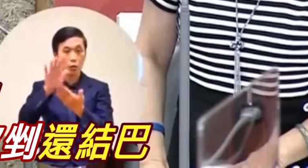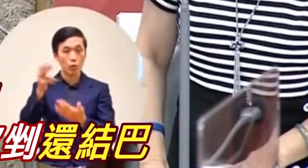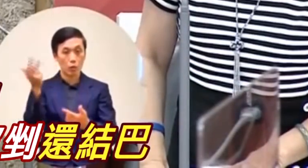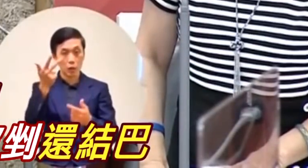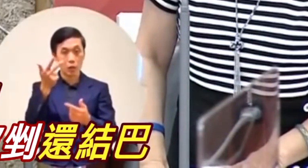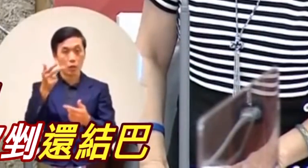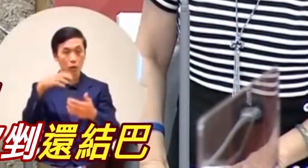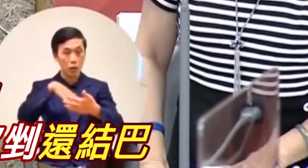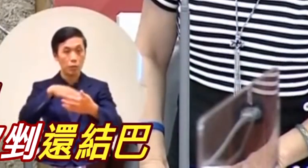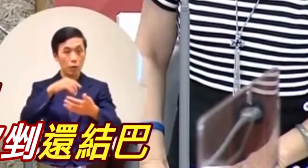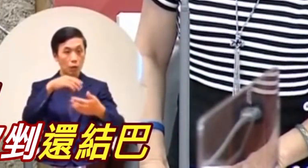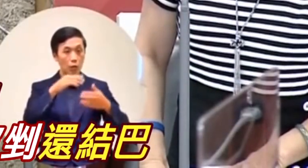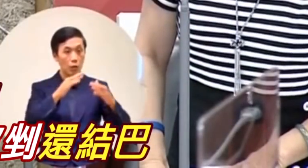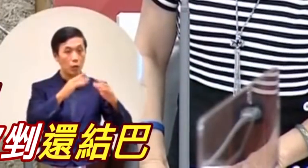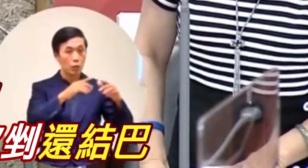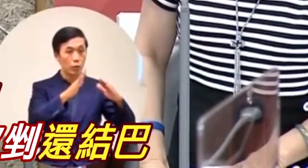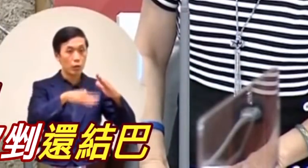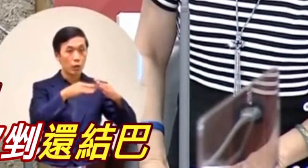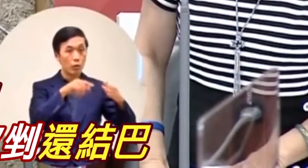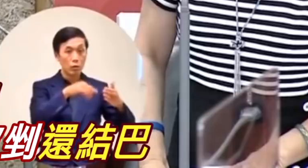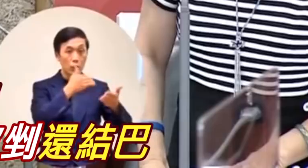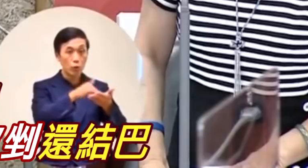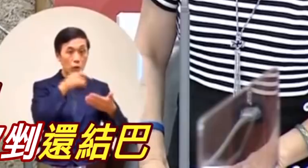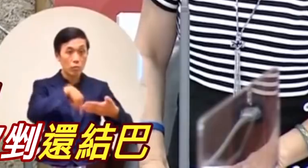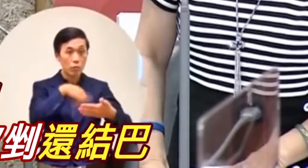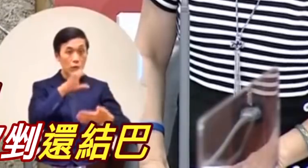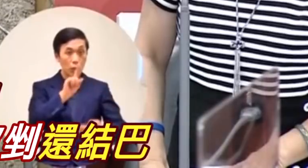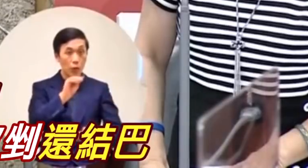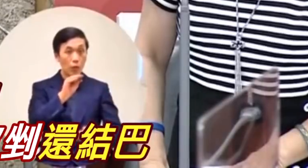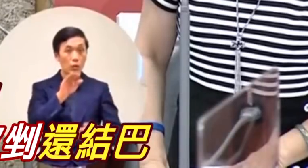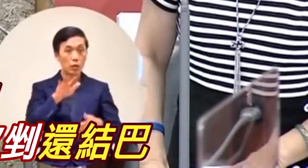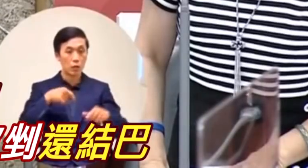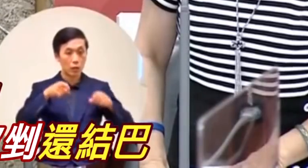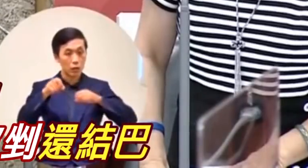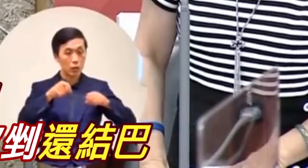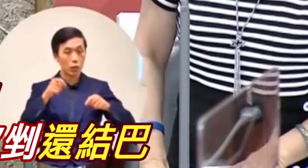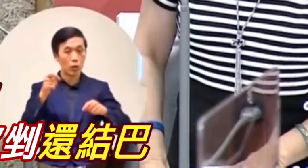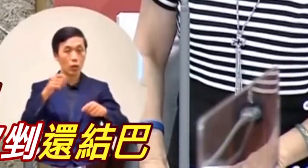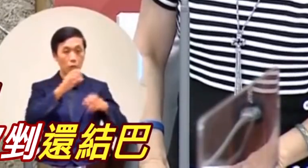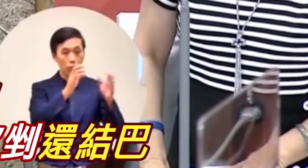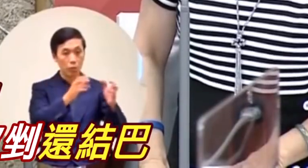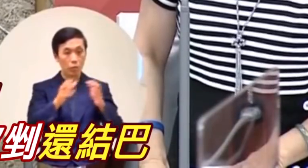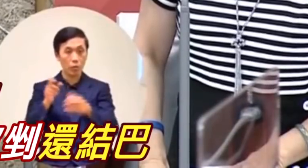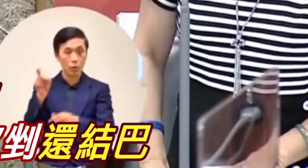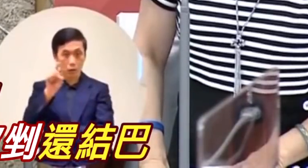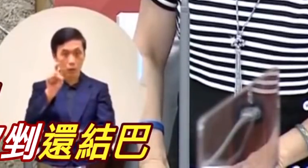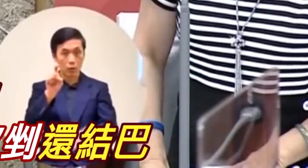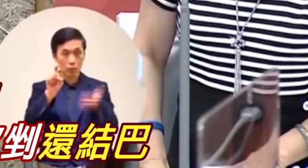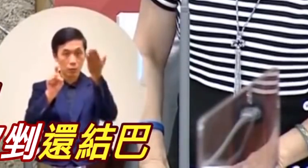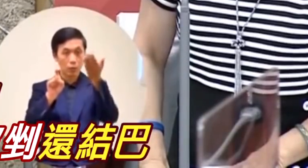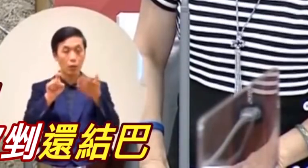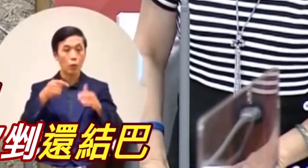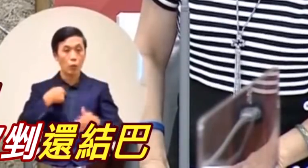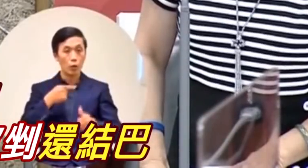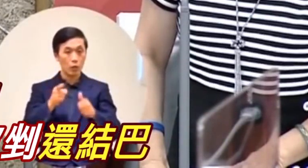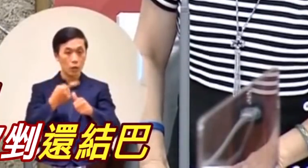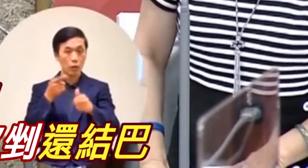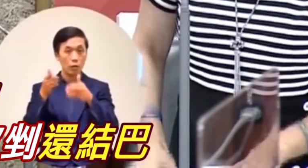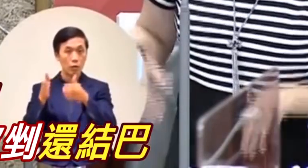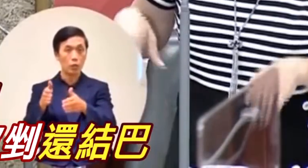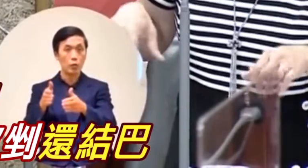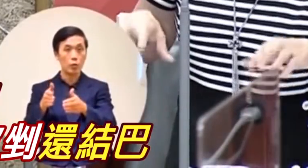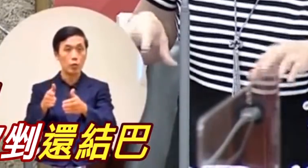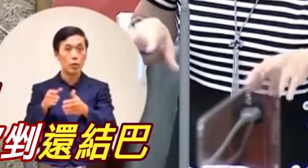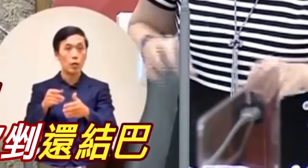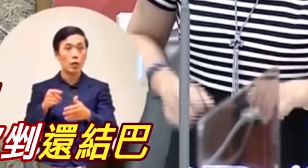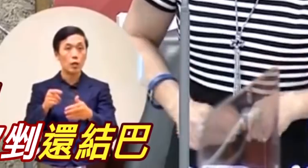我们目前其实规划已经超过十座了，目前规划已经超过十座。那我先把比较完整 的，那未来我们